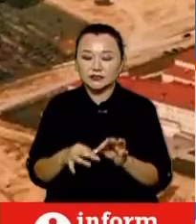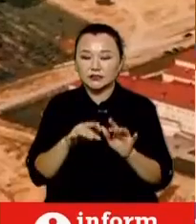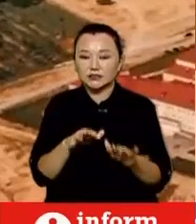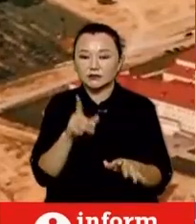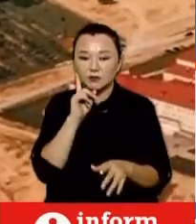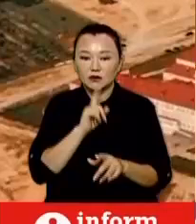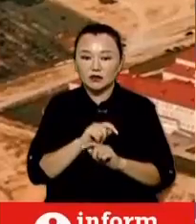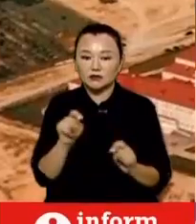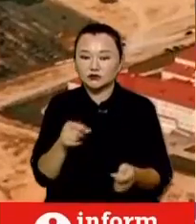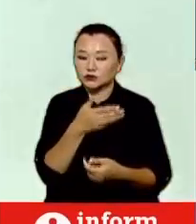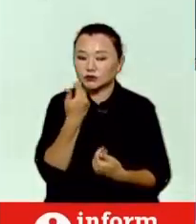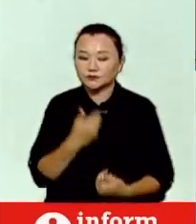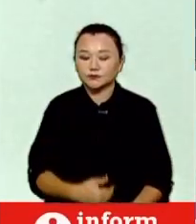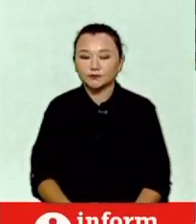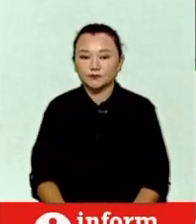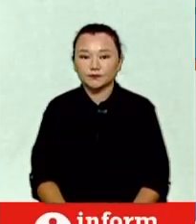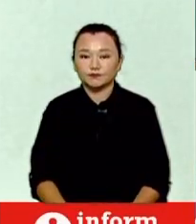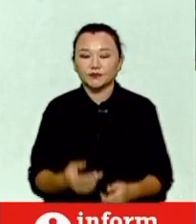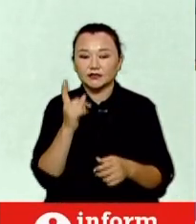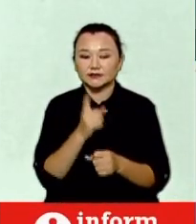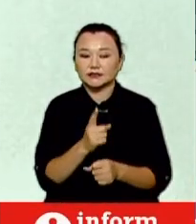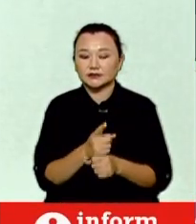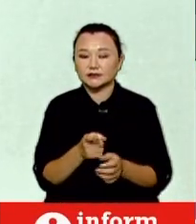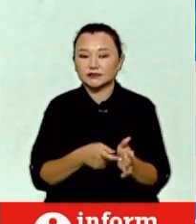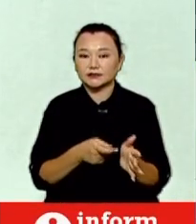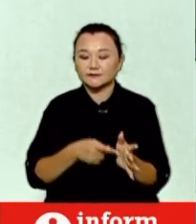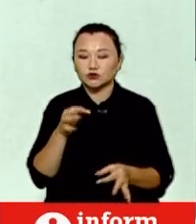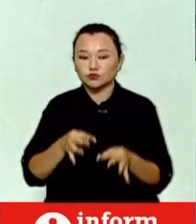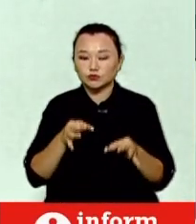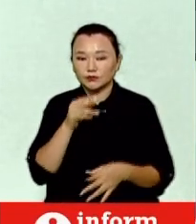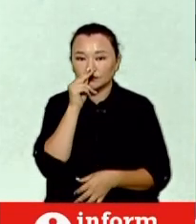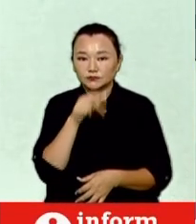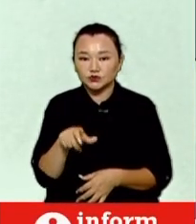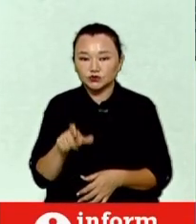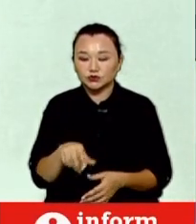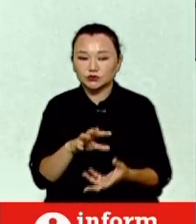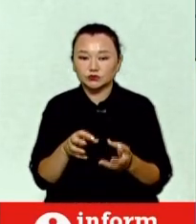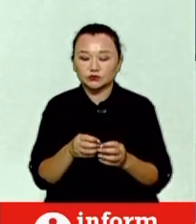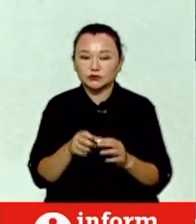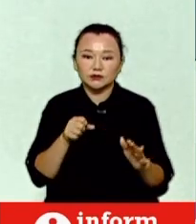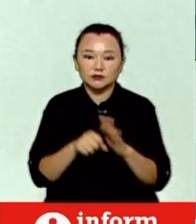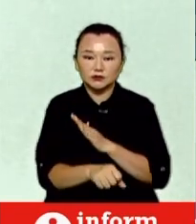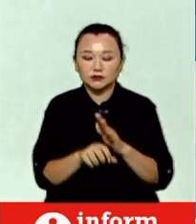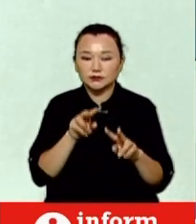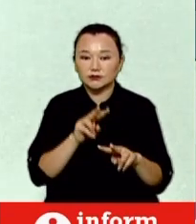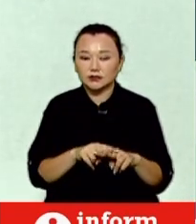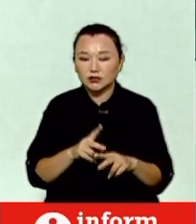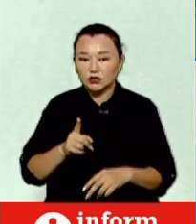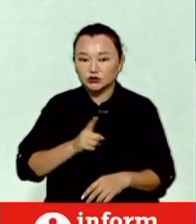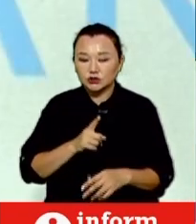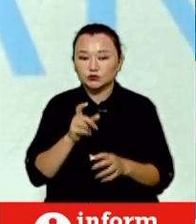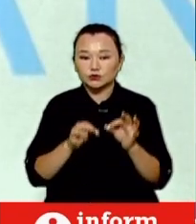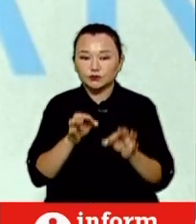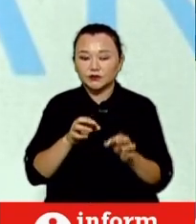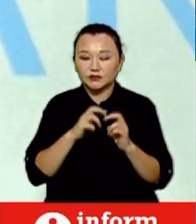не раскрывают. Санкции следственного суда, подозреваемые заключены под стражу. Досудебное расследование